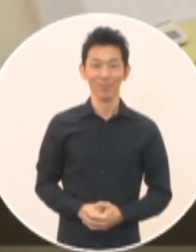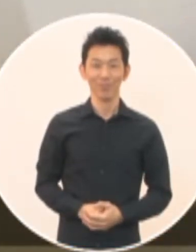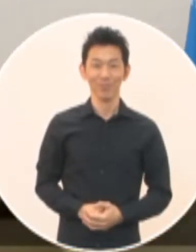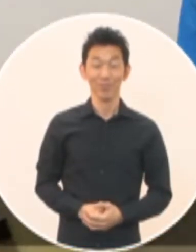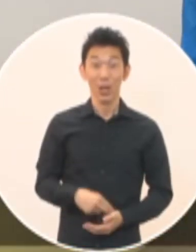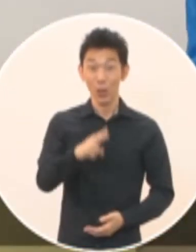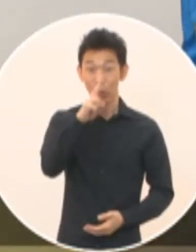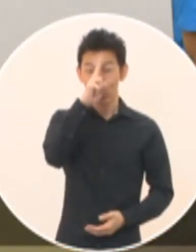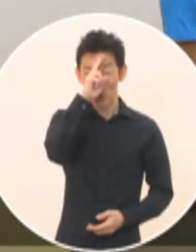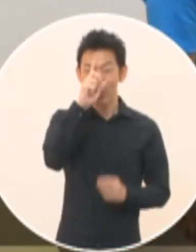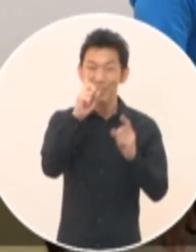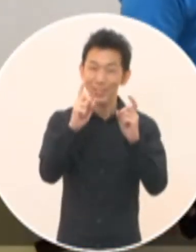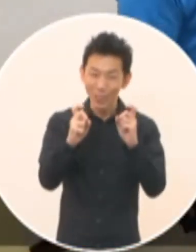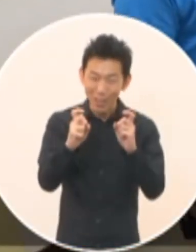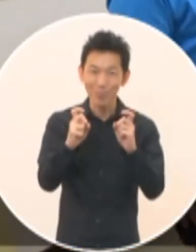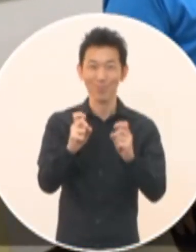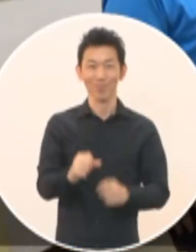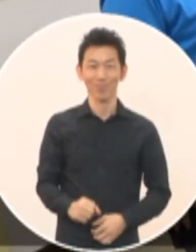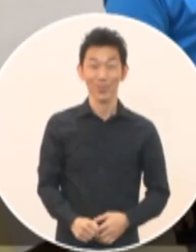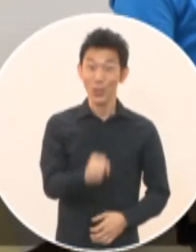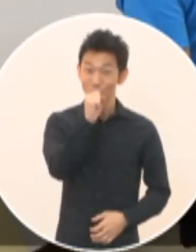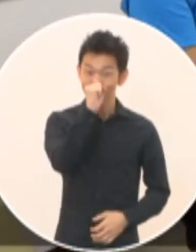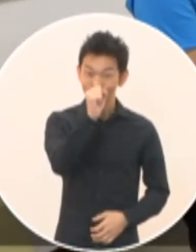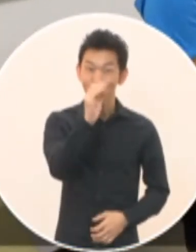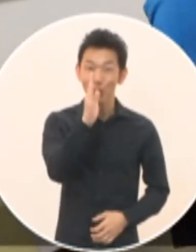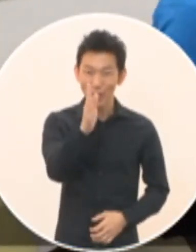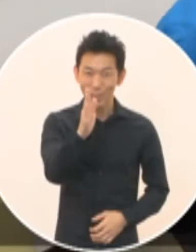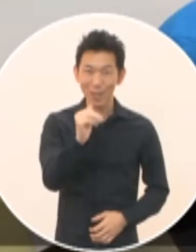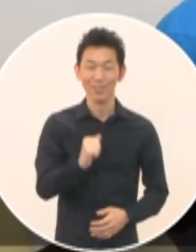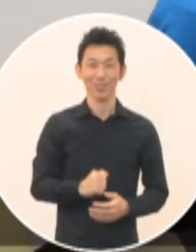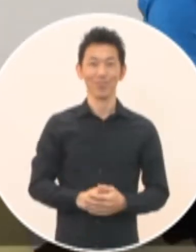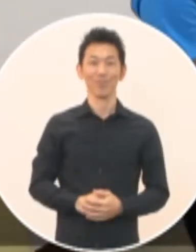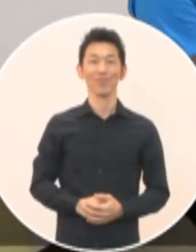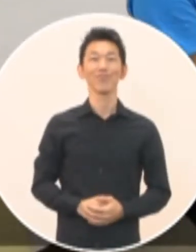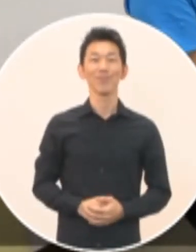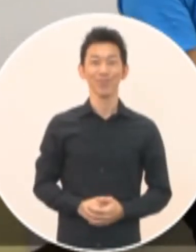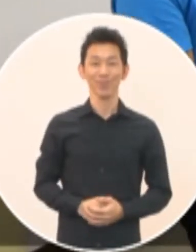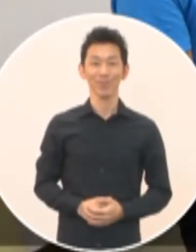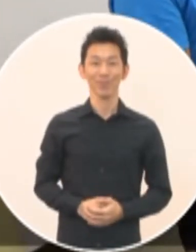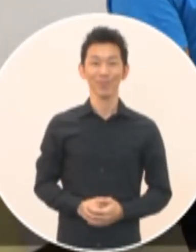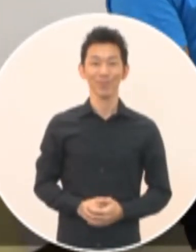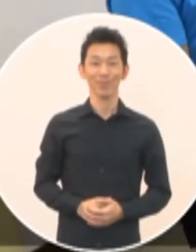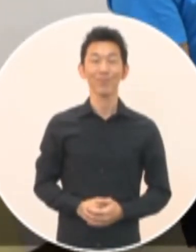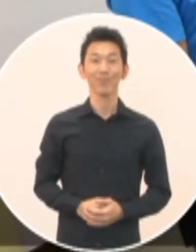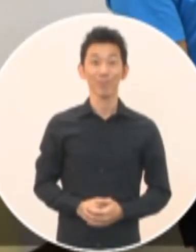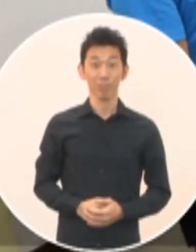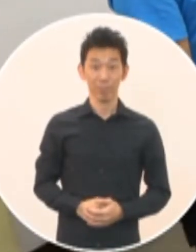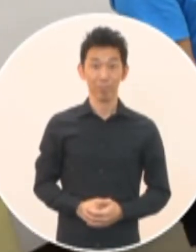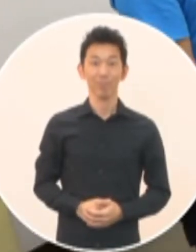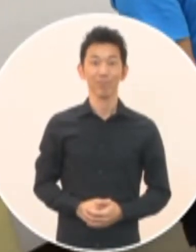こんにちは。 はい、こんにちは。 よろしくお願いします。 よろしくお願いします。